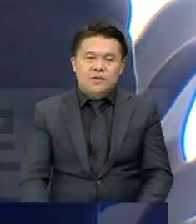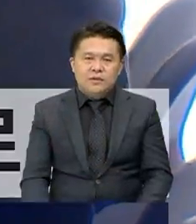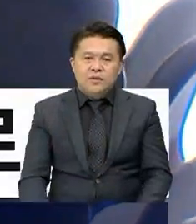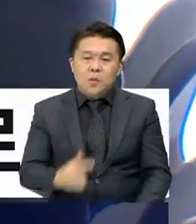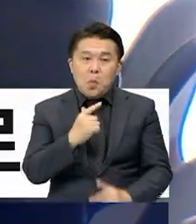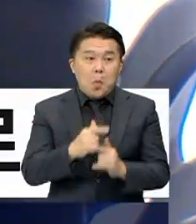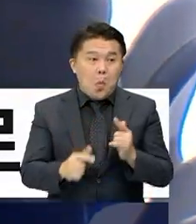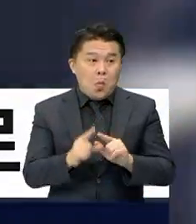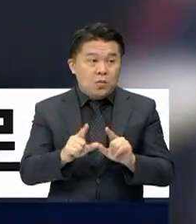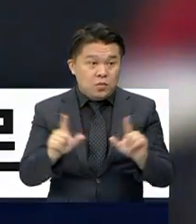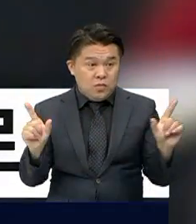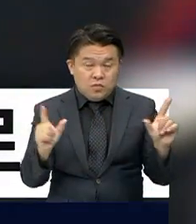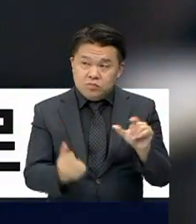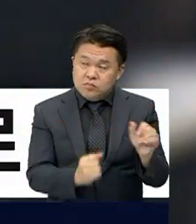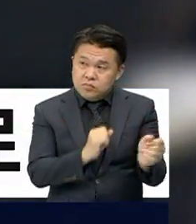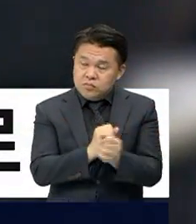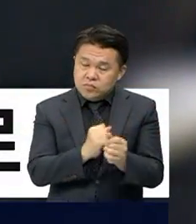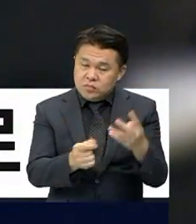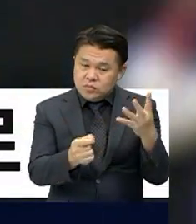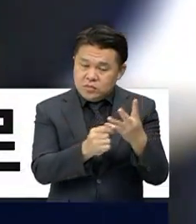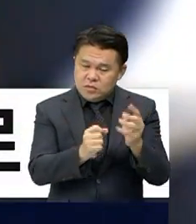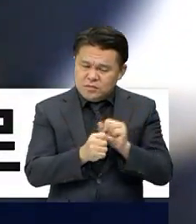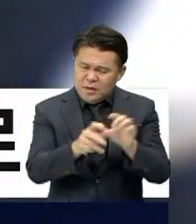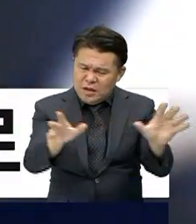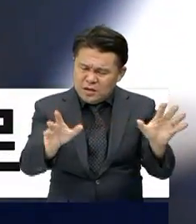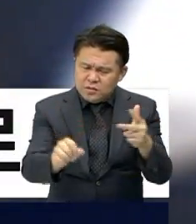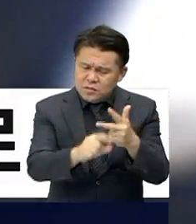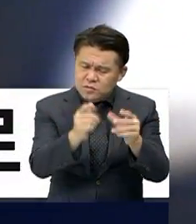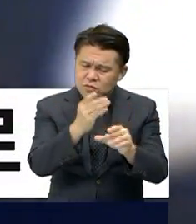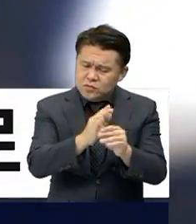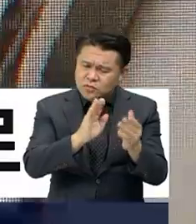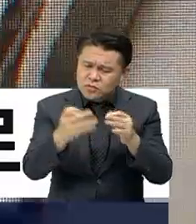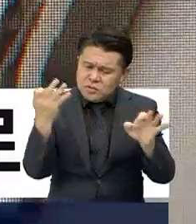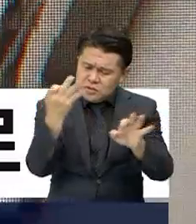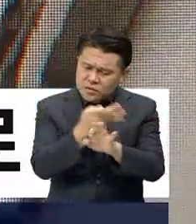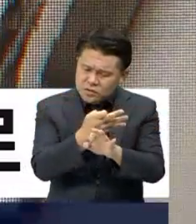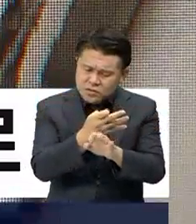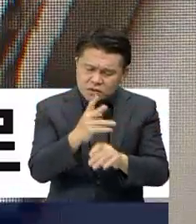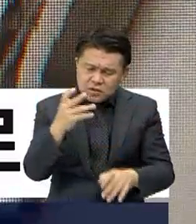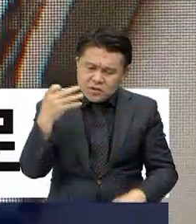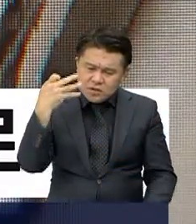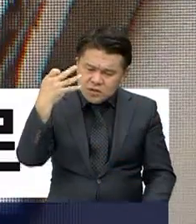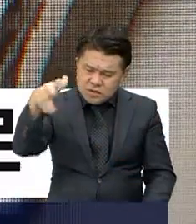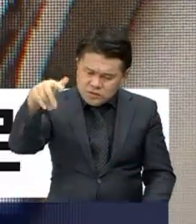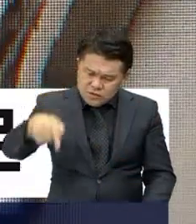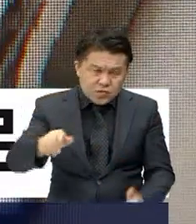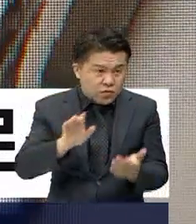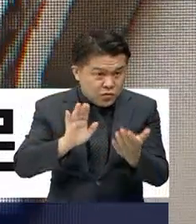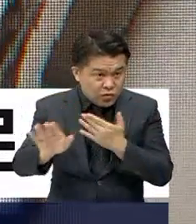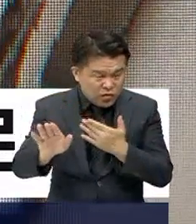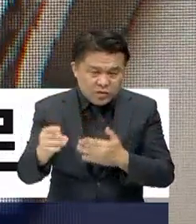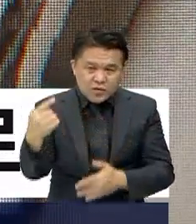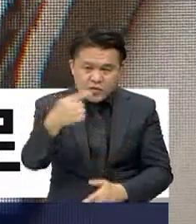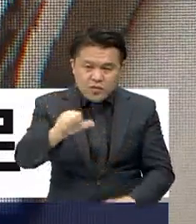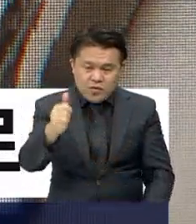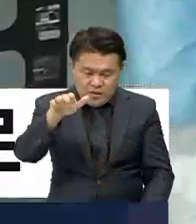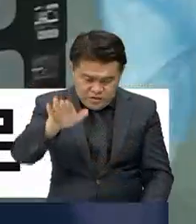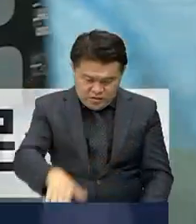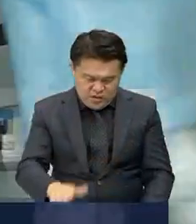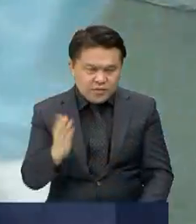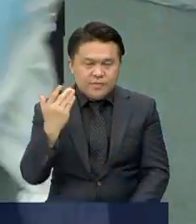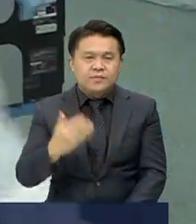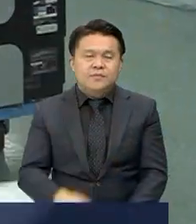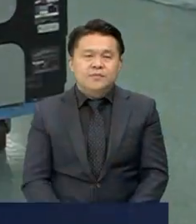목요일 발생 기준으론 4차 유행 초반인 7월 중순 이후 14주 만에 신규 확진자 숫자가 1,500명 아래로